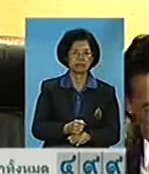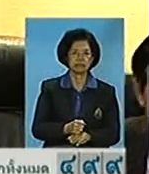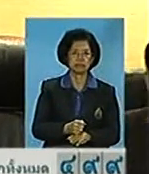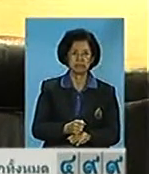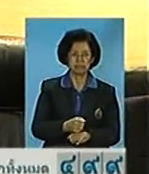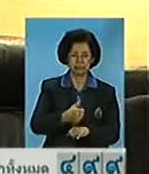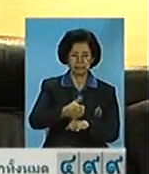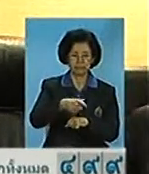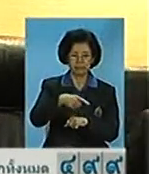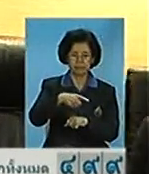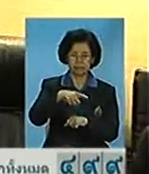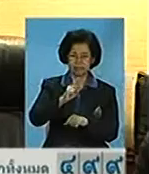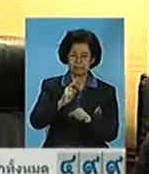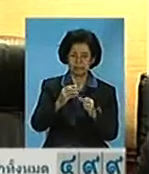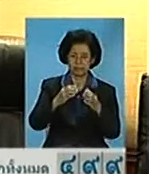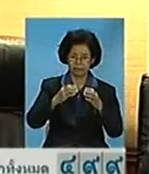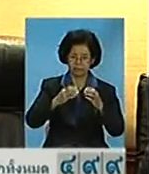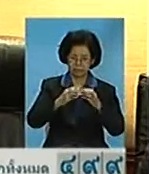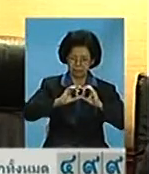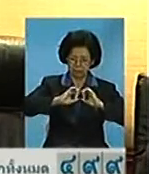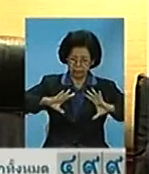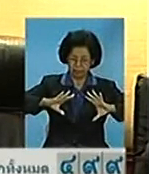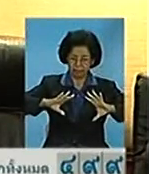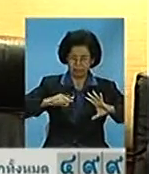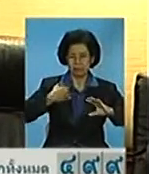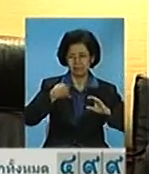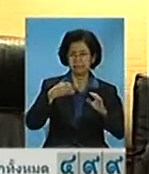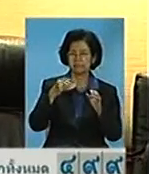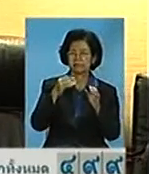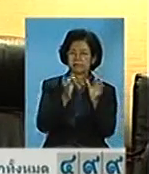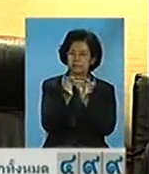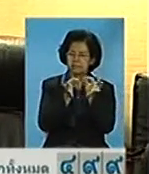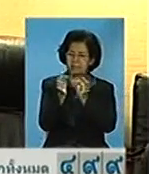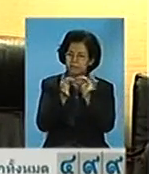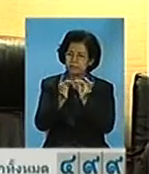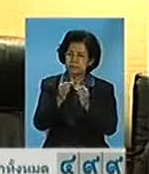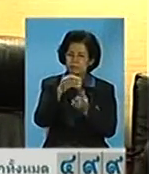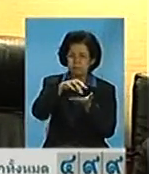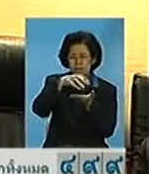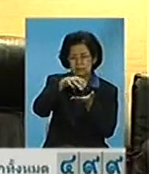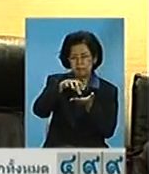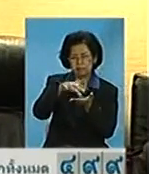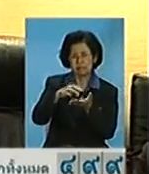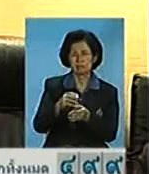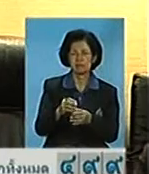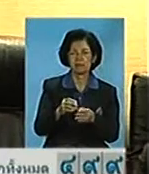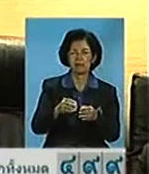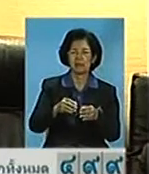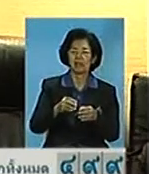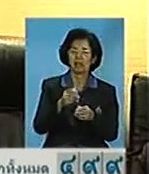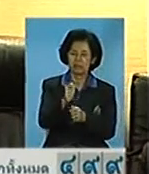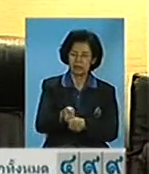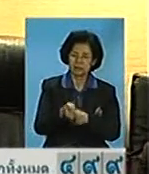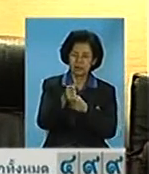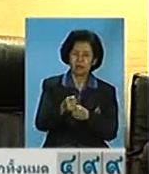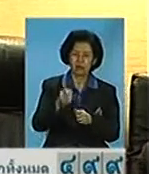านฝ่ายค้านหลายท่านนะครับได้แสดงความคิดเห็นอย่างขยันขันแข็งนะครับก็พี่น้องเกษตรกร